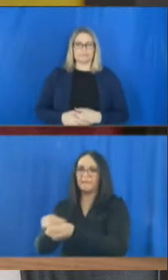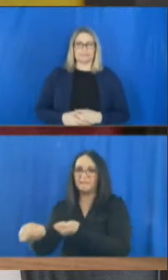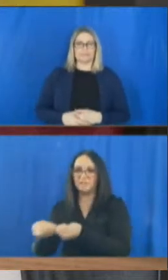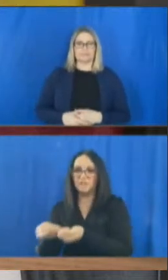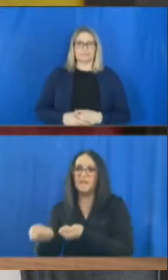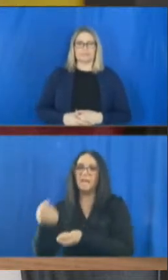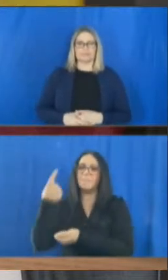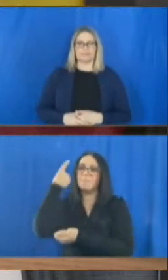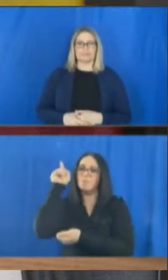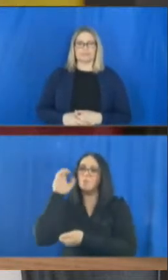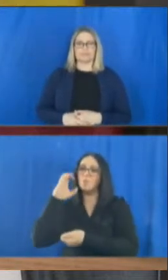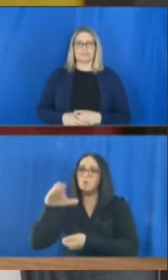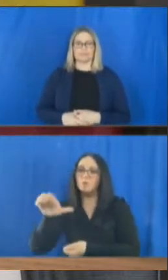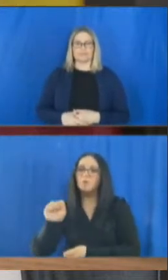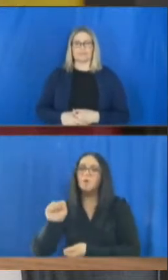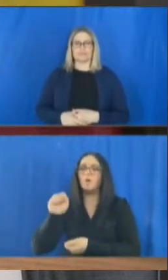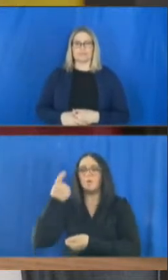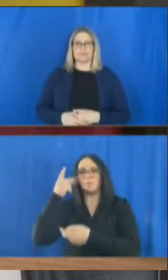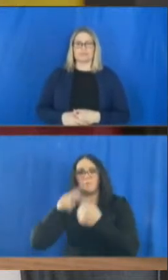arriver au pic.